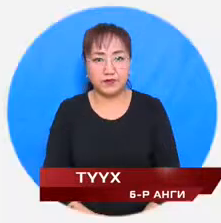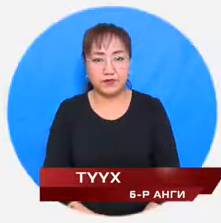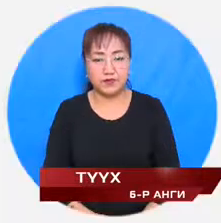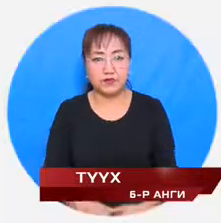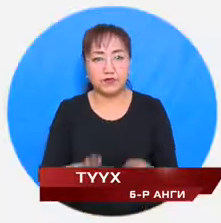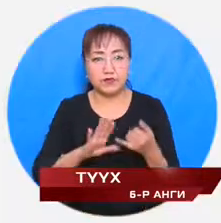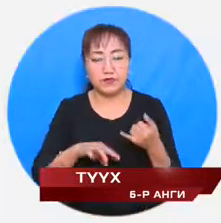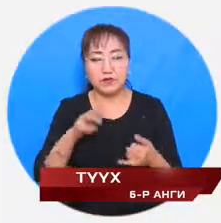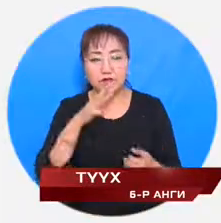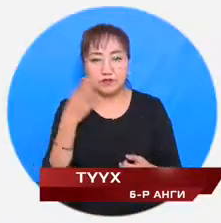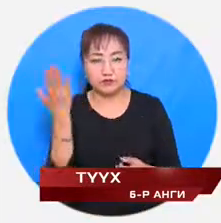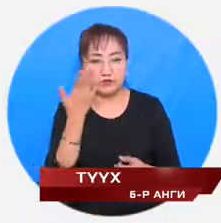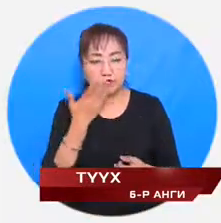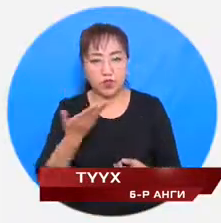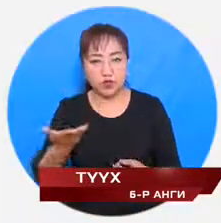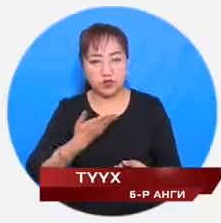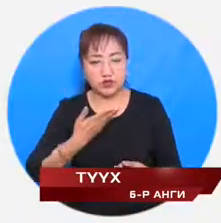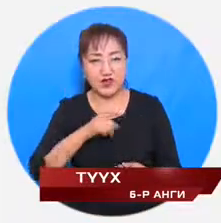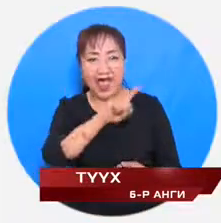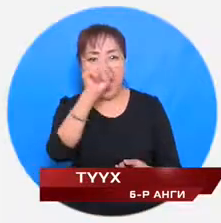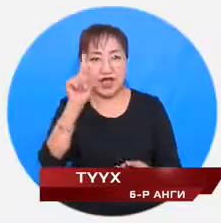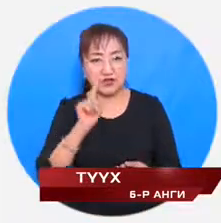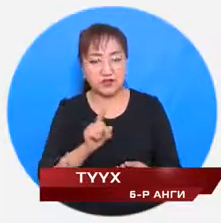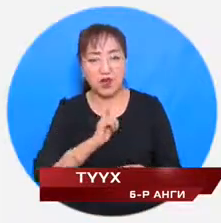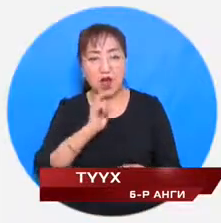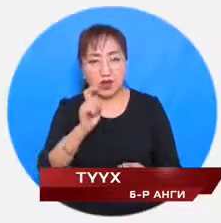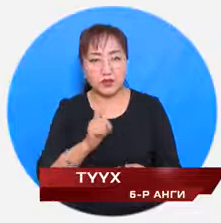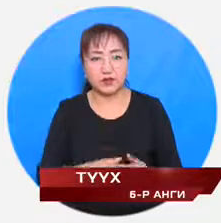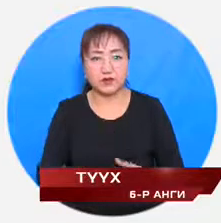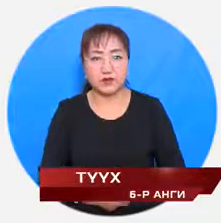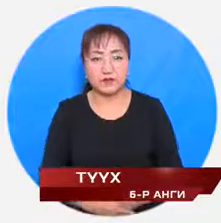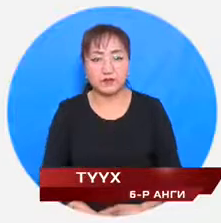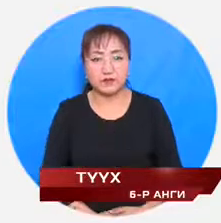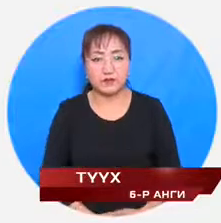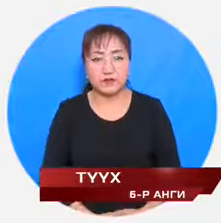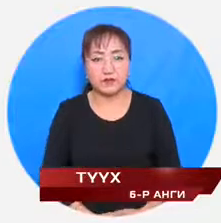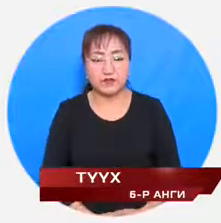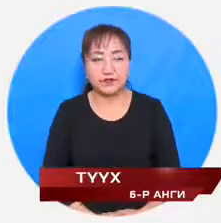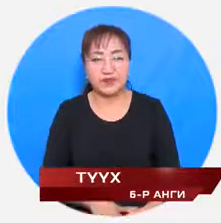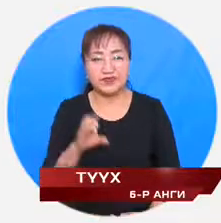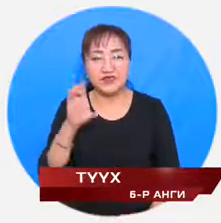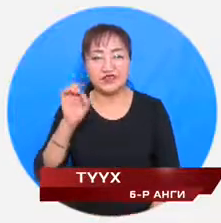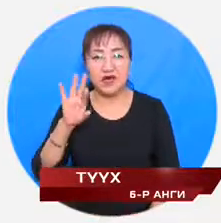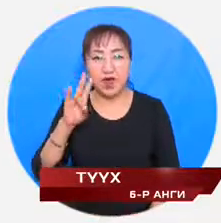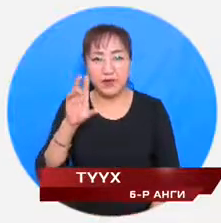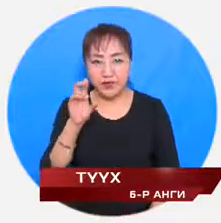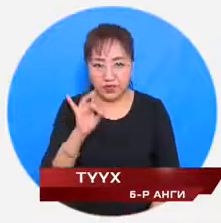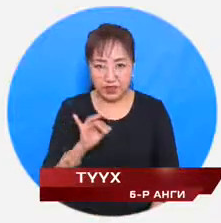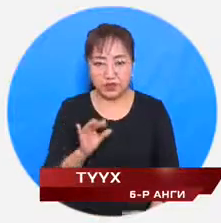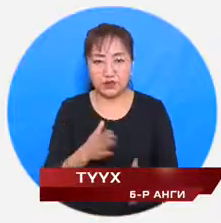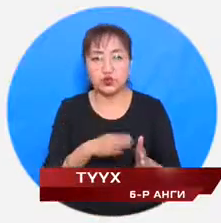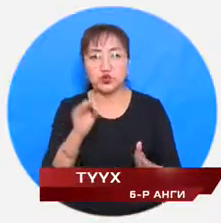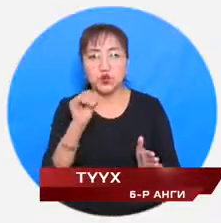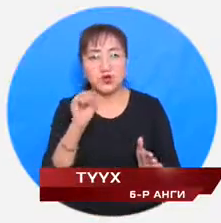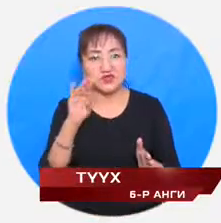Дараах мэдээллийг уншаад өгөгдсөн асуултанд хариулна хүүхдүүдээ. Тэгэхээр бид нар Сямби, Жужаан за хүннүү гэдэг